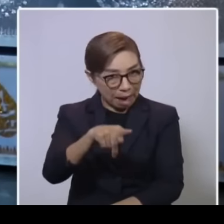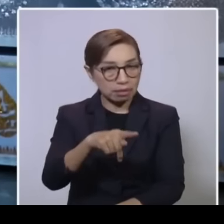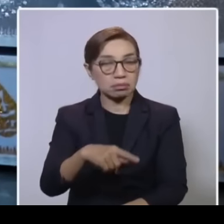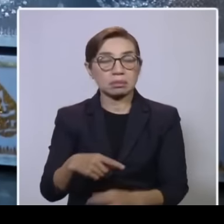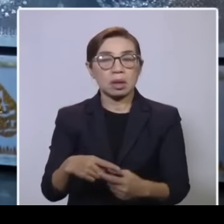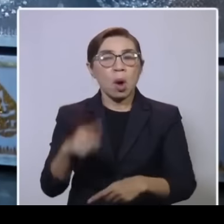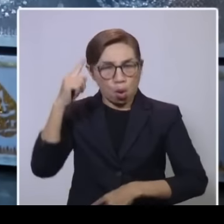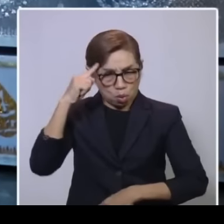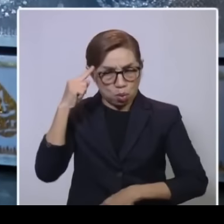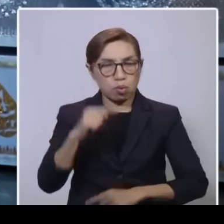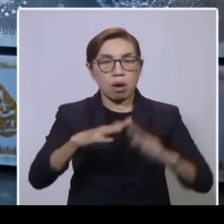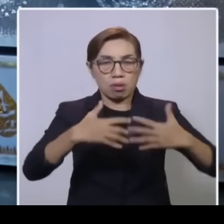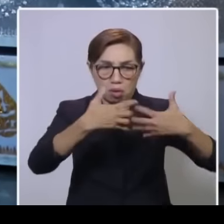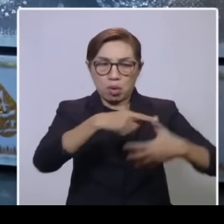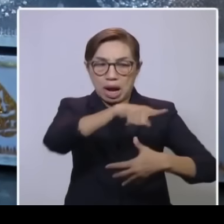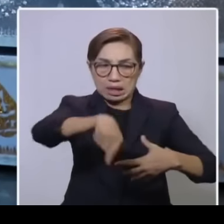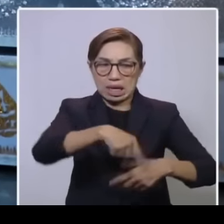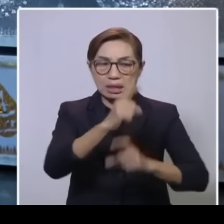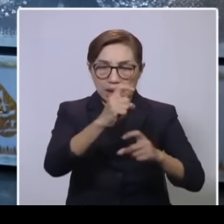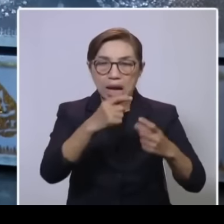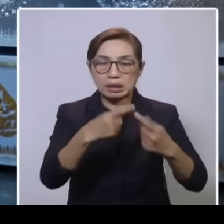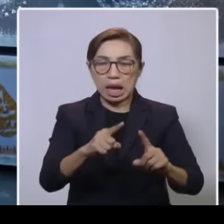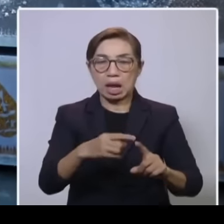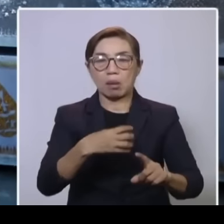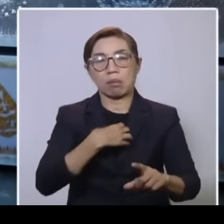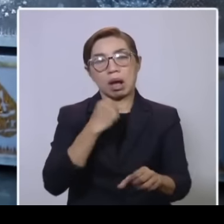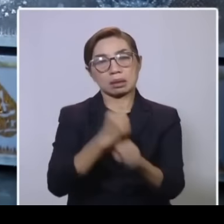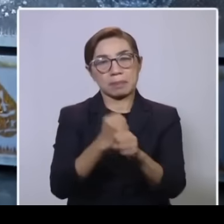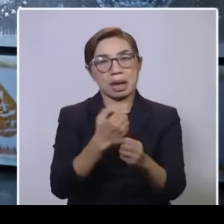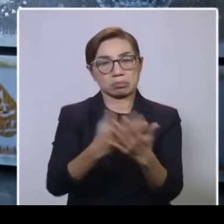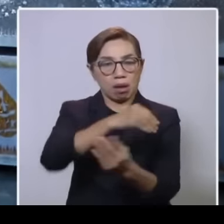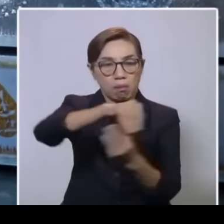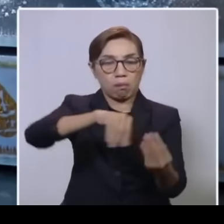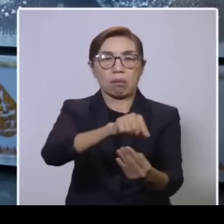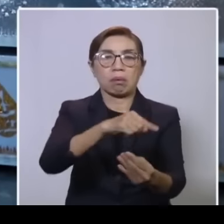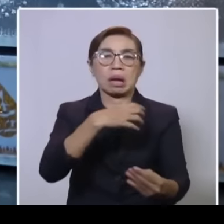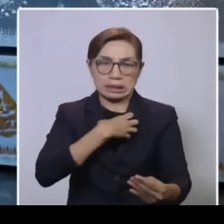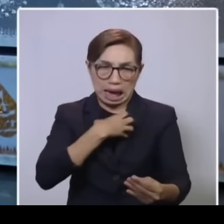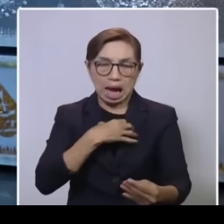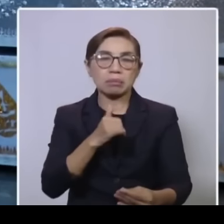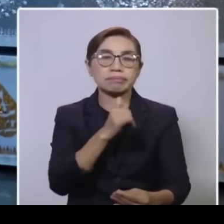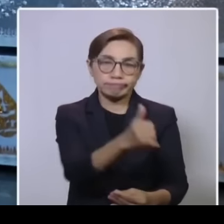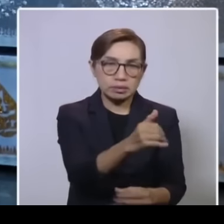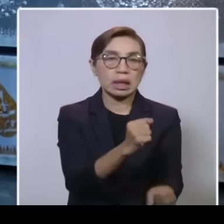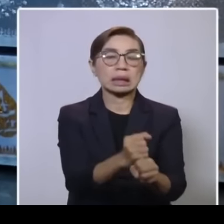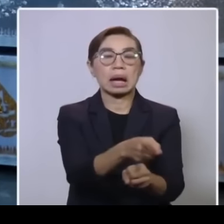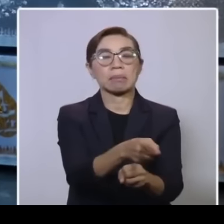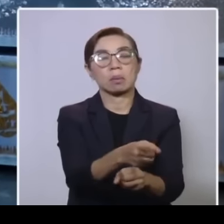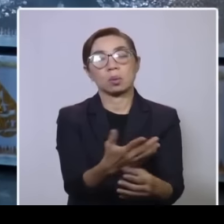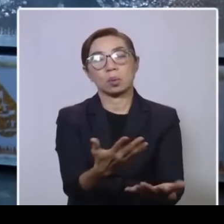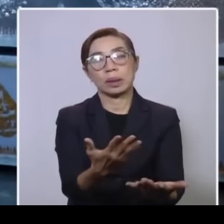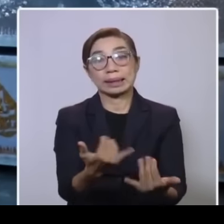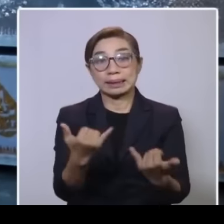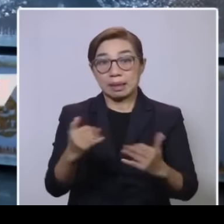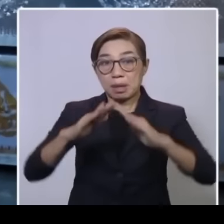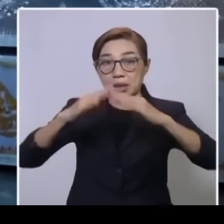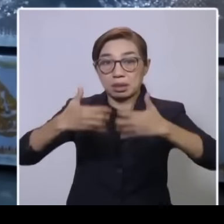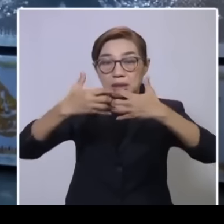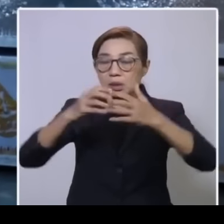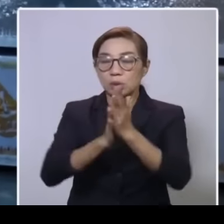ากจะมีรายได้เพื่อไปหาเลี้ยงครอบครัวนะคะโดยบรรยากาศที่วัดโรงช้างณขณะนี้นะคะเท่าที่เราสังเกตนะ